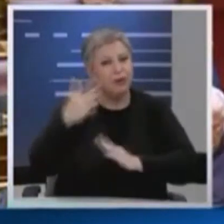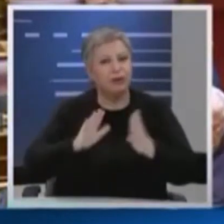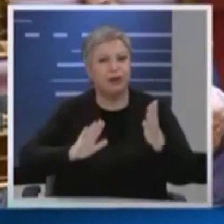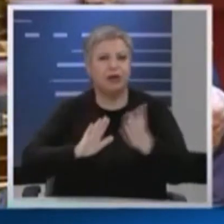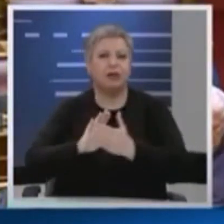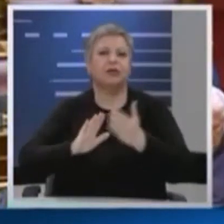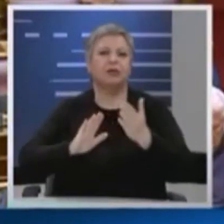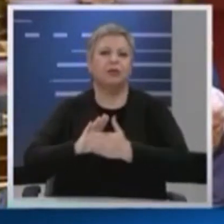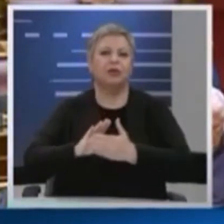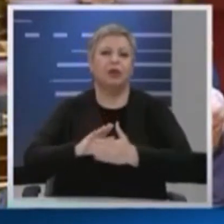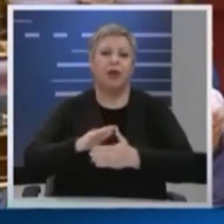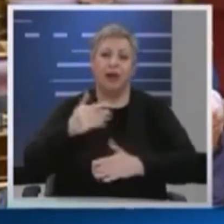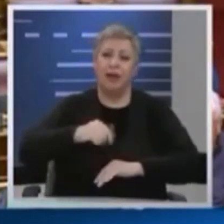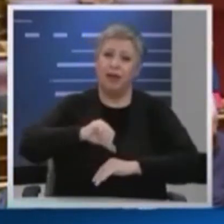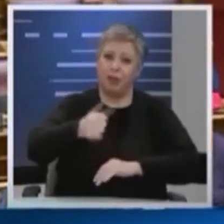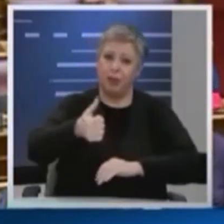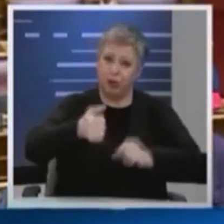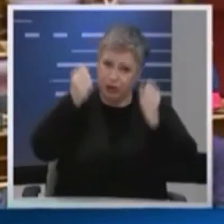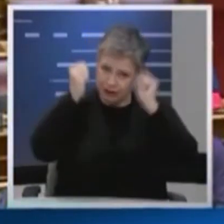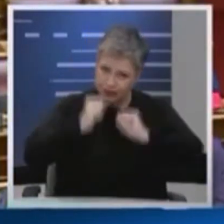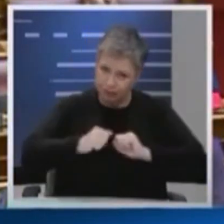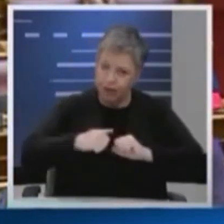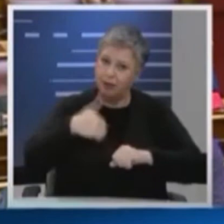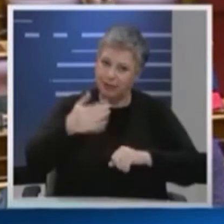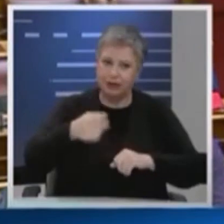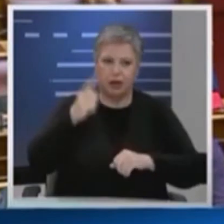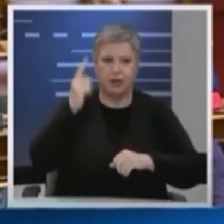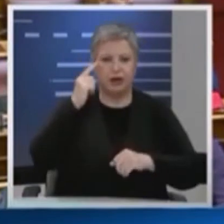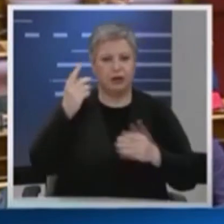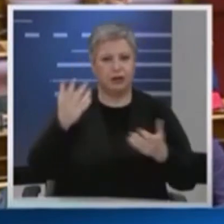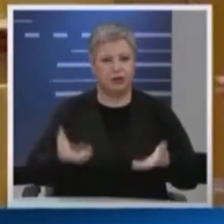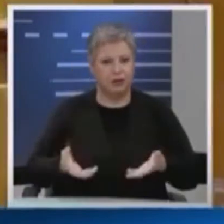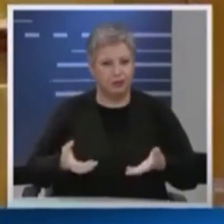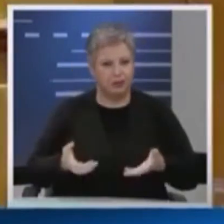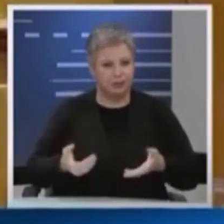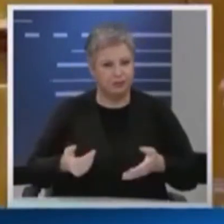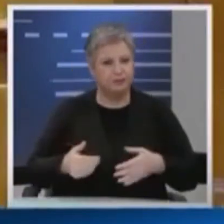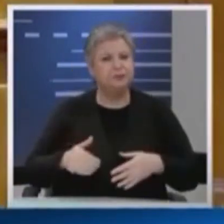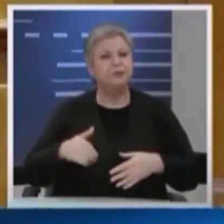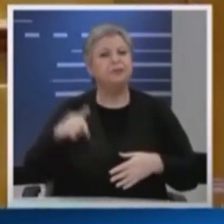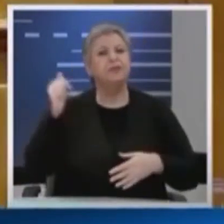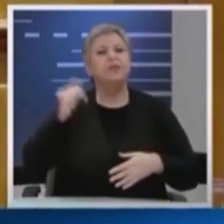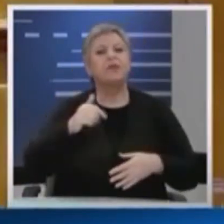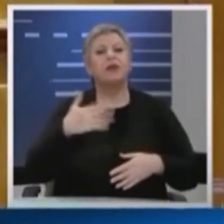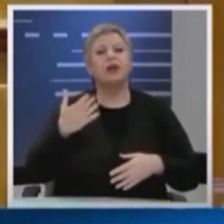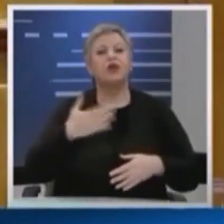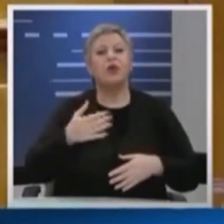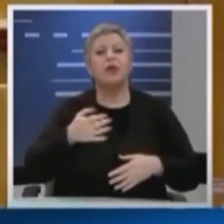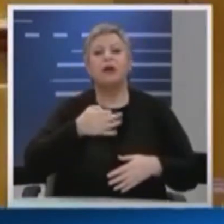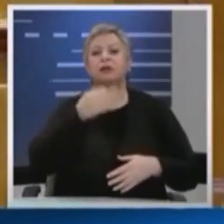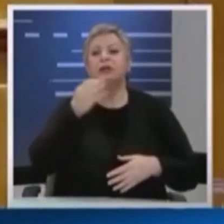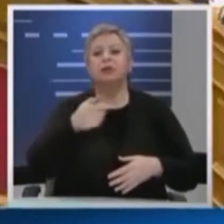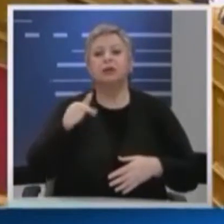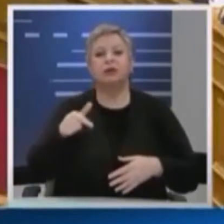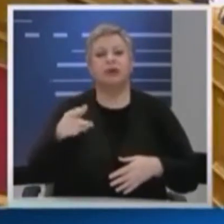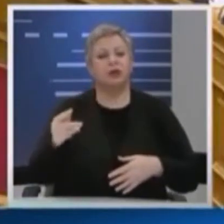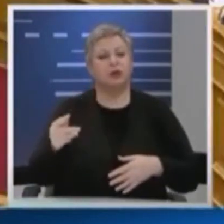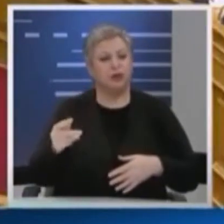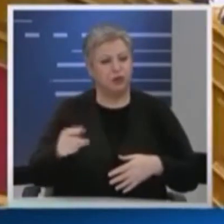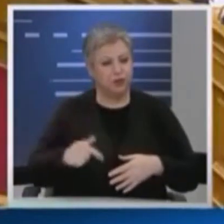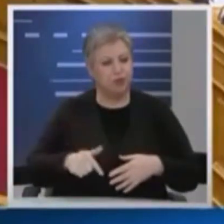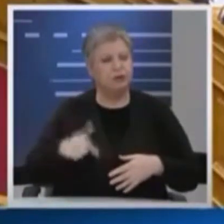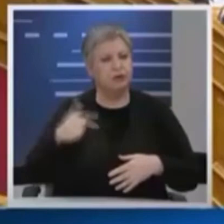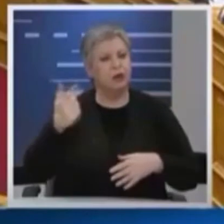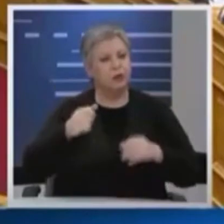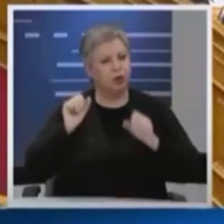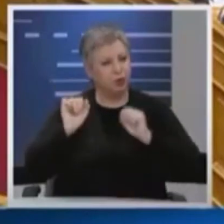Απαντώντας στο Γιάννη Κουτσούκο, κύριε Υπουργέ των Οικονομικών, διατυπώσατε μια πολύ σωστή παρατήρηση, στην οποία συμφώνησα. Αν